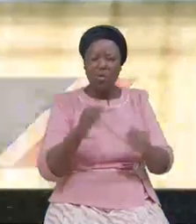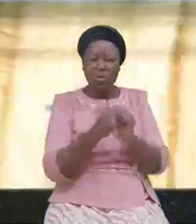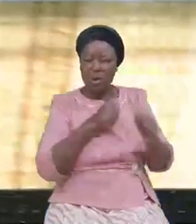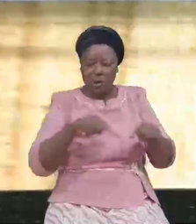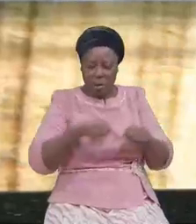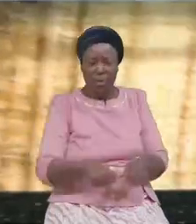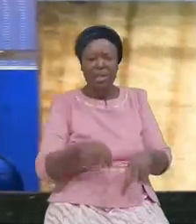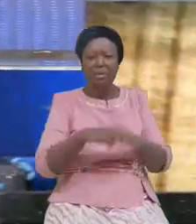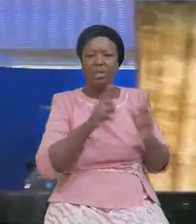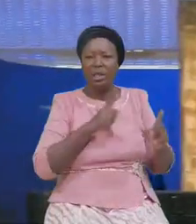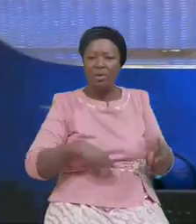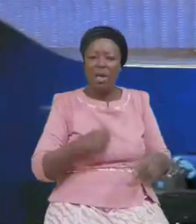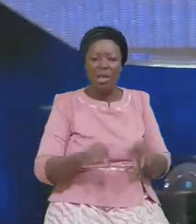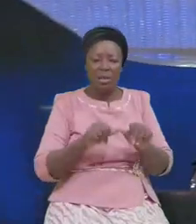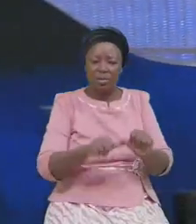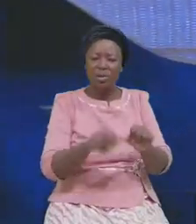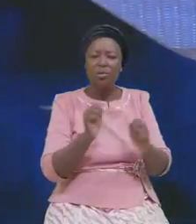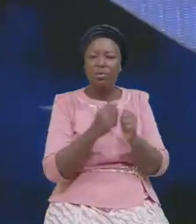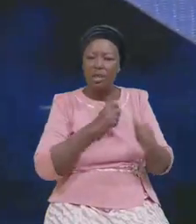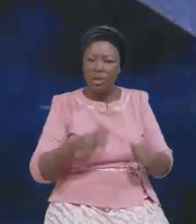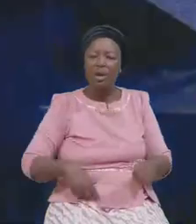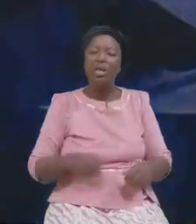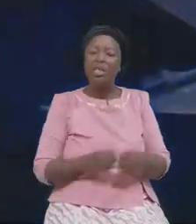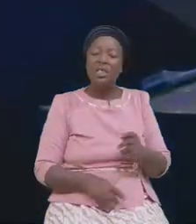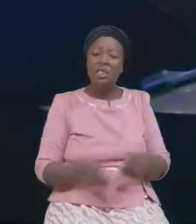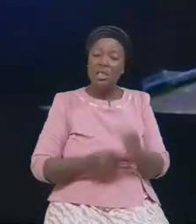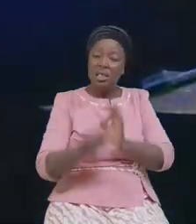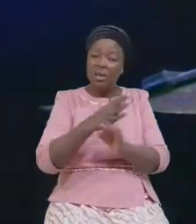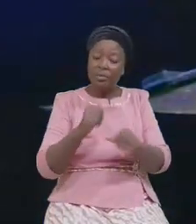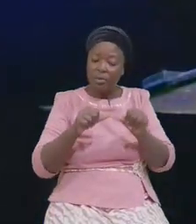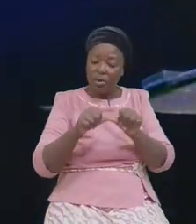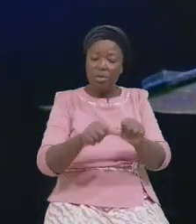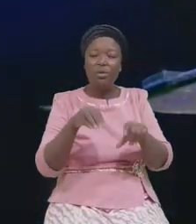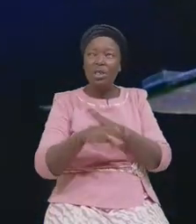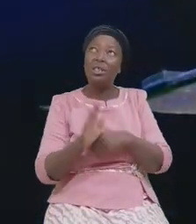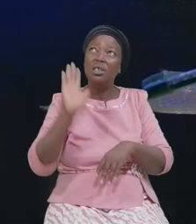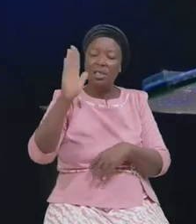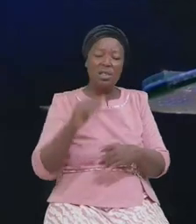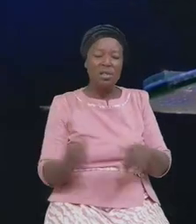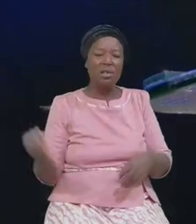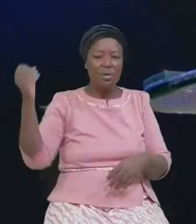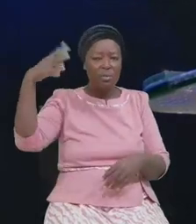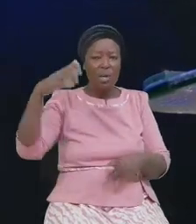avec le Seigneur, au lieu de continuer dans sa grande visitation, beaucoup d'eux se